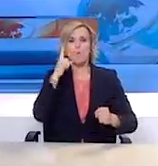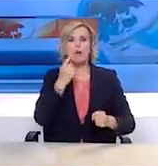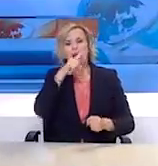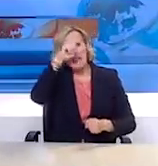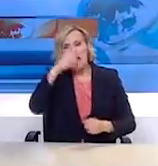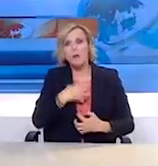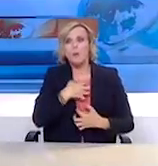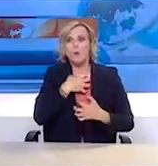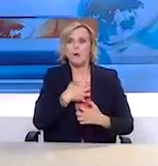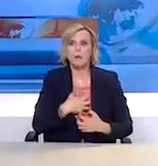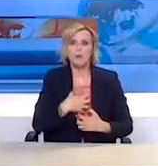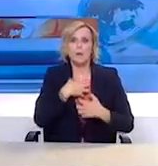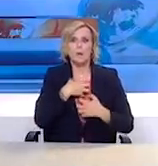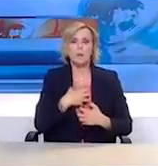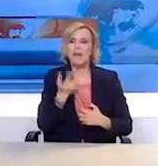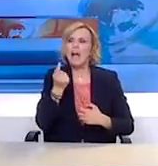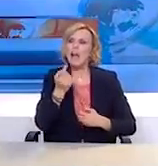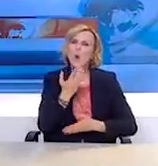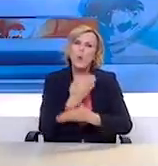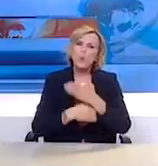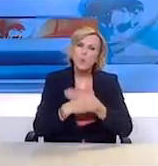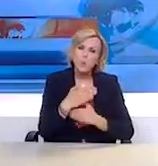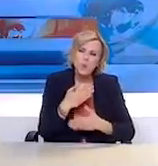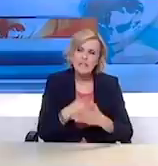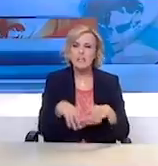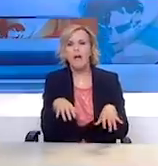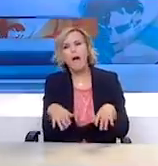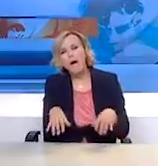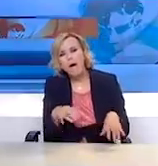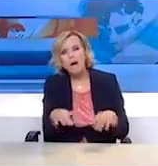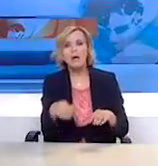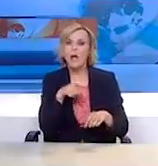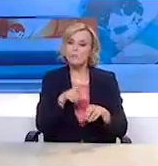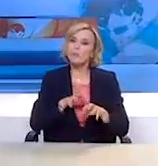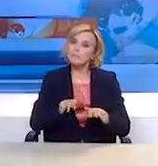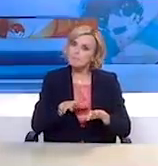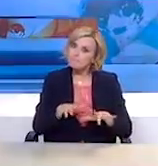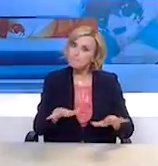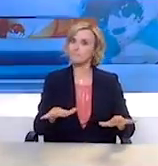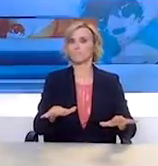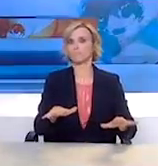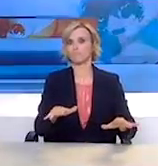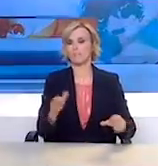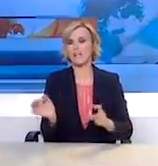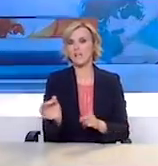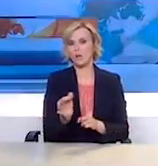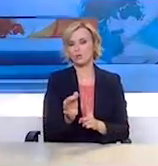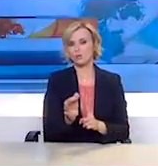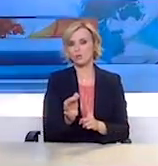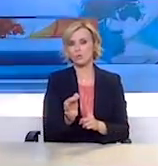Δημιουργείται μια αίσθηση κούραση. Ο ιός έχει επεκταθεί λίγο περισσότερο στον οργανισμό σου και θα έχει και κάποια